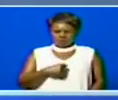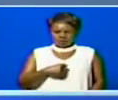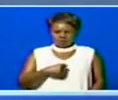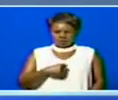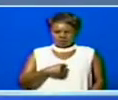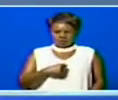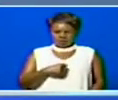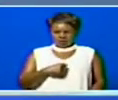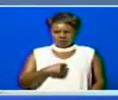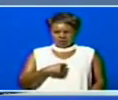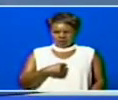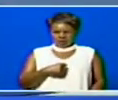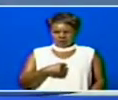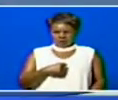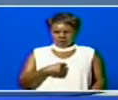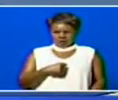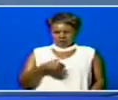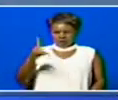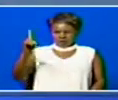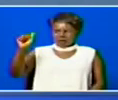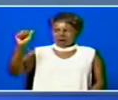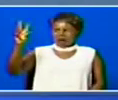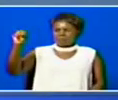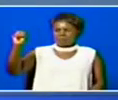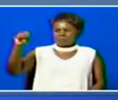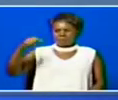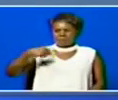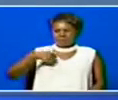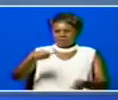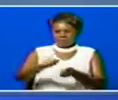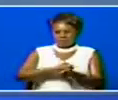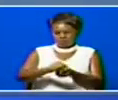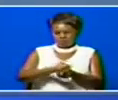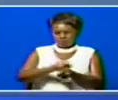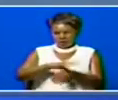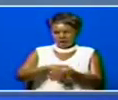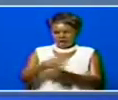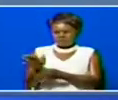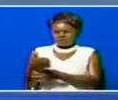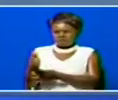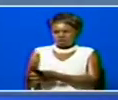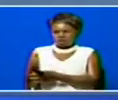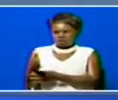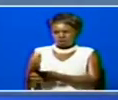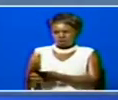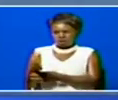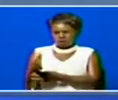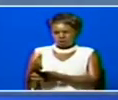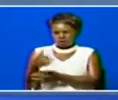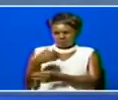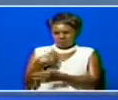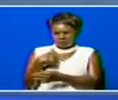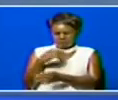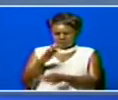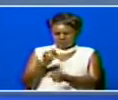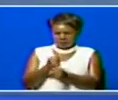kuna mahali inaitwa hydropower huko dam. Naenda kuvua nini kuchukua samaki kwa maji natengeneza